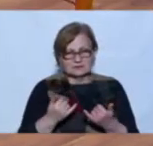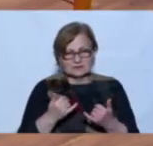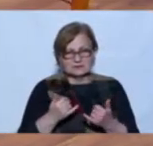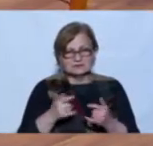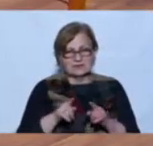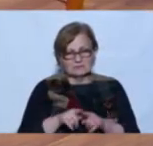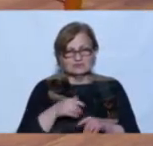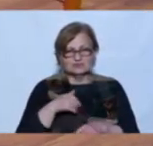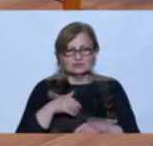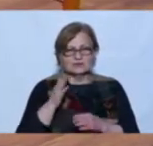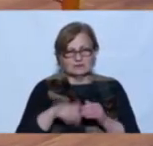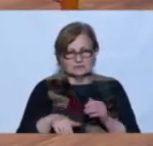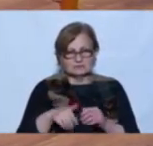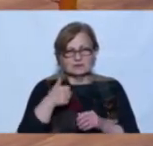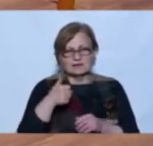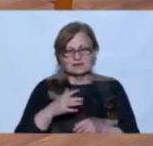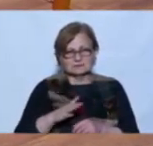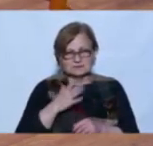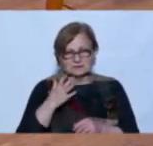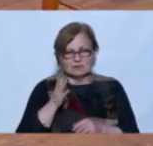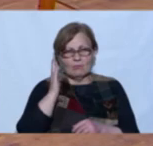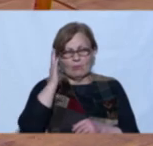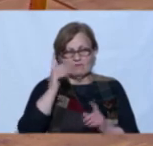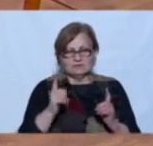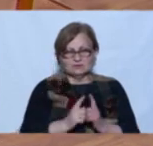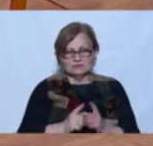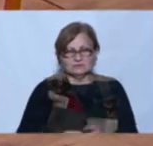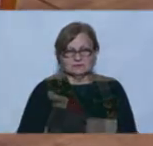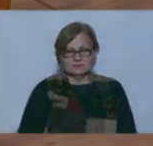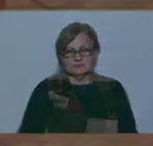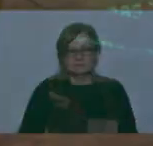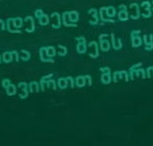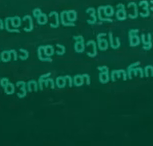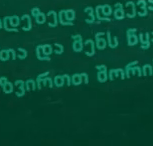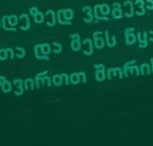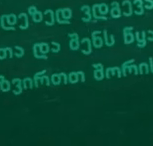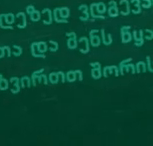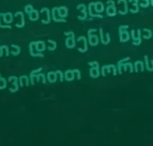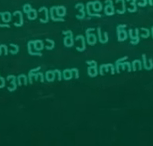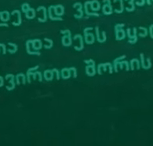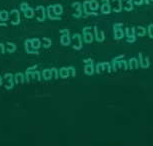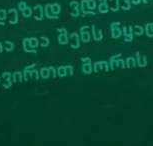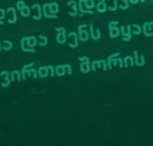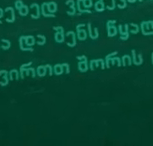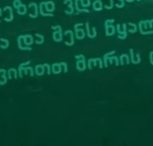ამით დავასრულებ. კარგად ბრძანდებოდეთ მომავალ შეხვედრამდე.